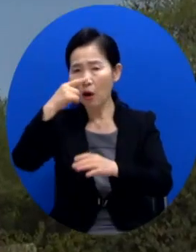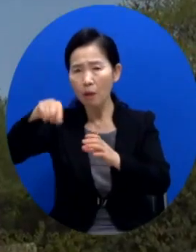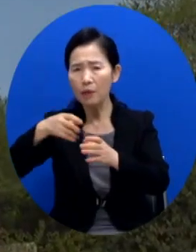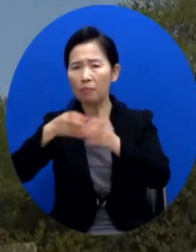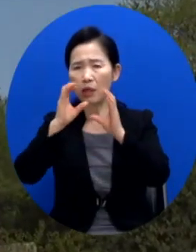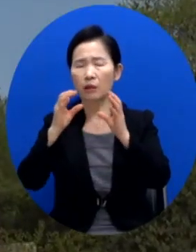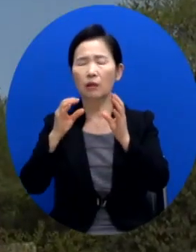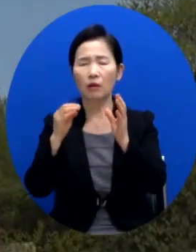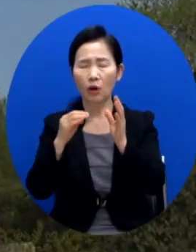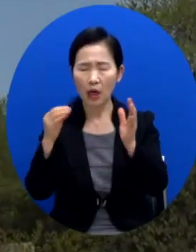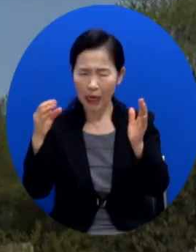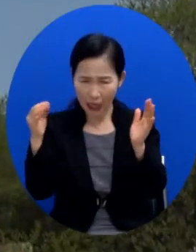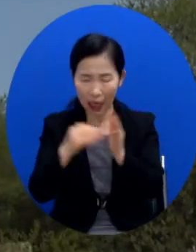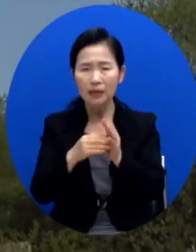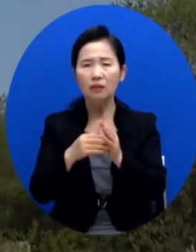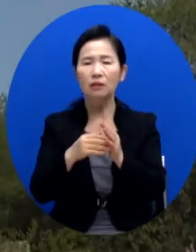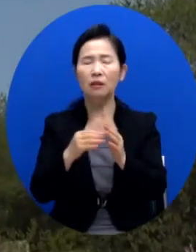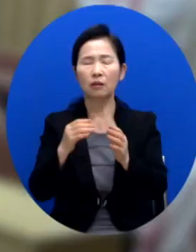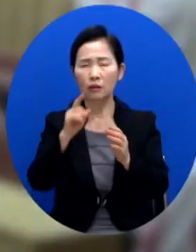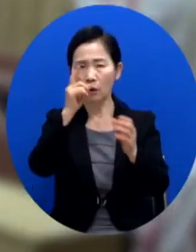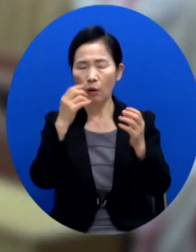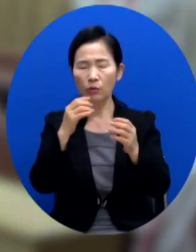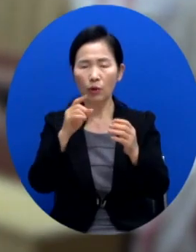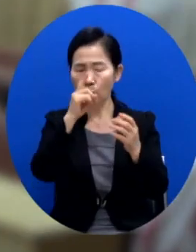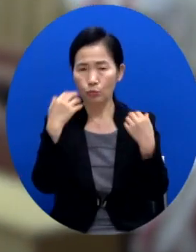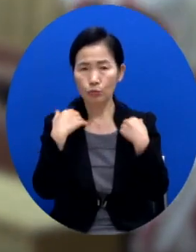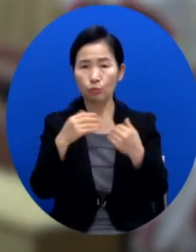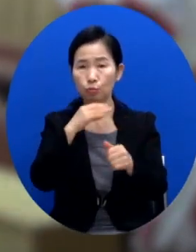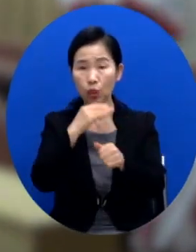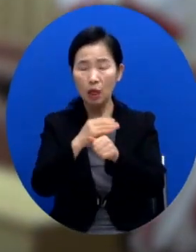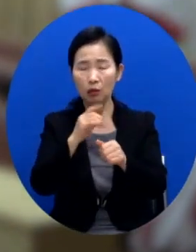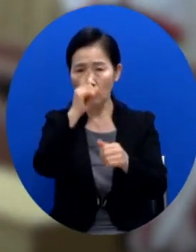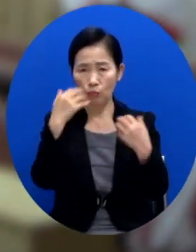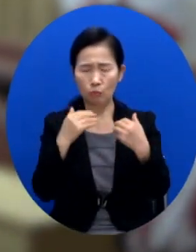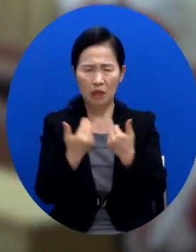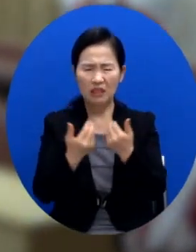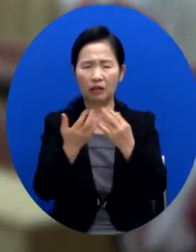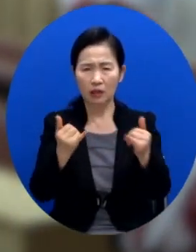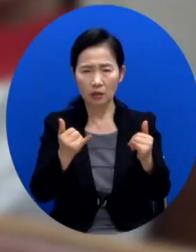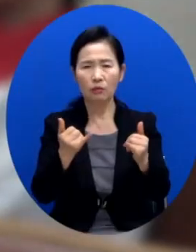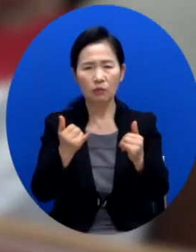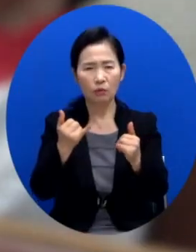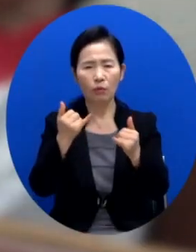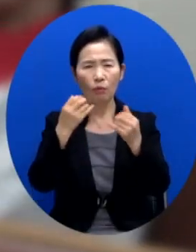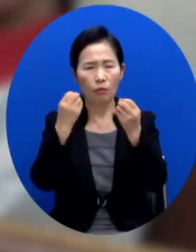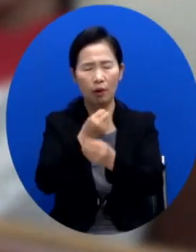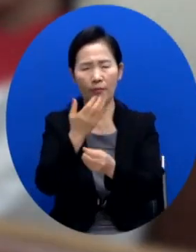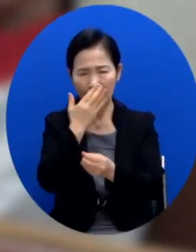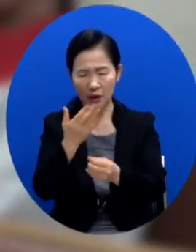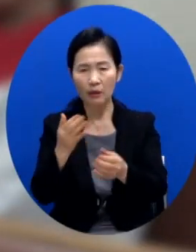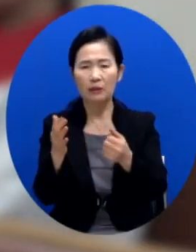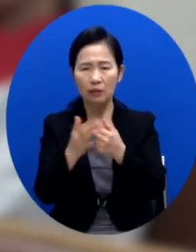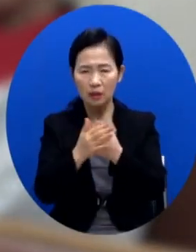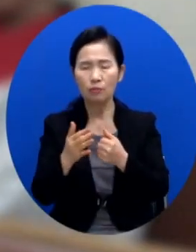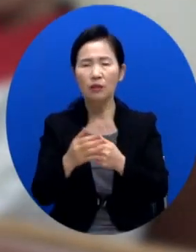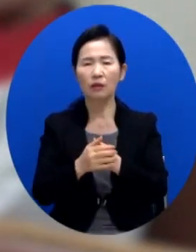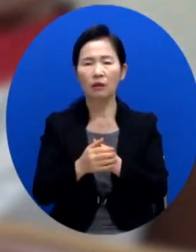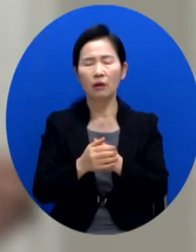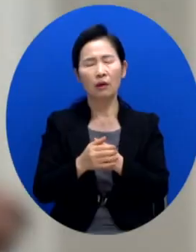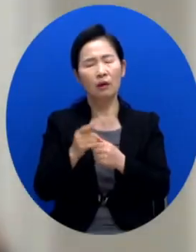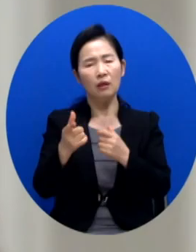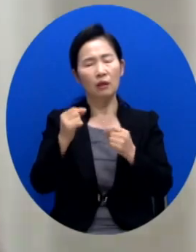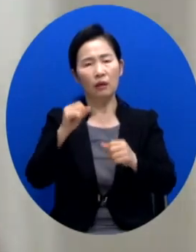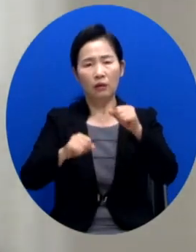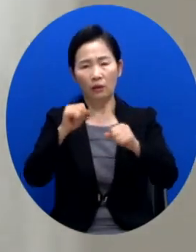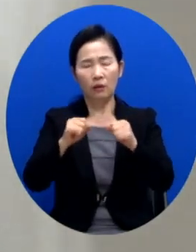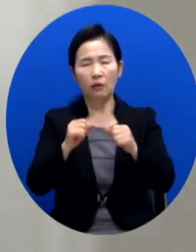것조차 반동 행위로 몰릴 수 있어 극도로 몸을 사리고 있다면서 북한의 반인권적 정책에 대해 세계